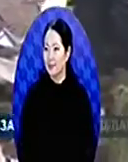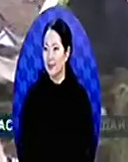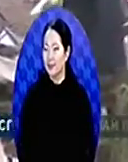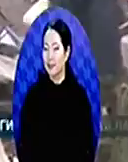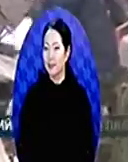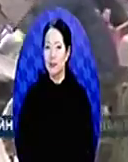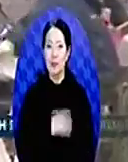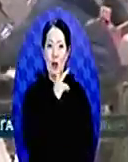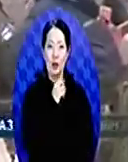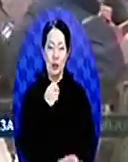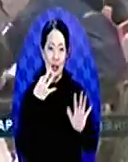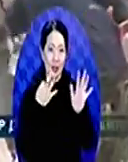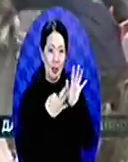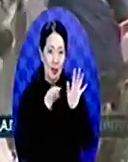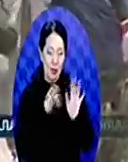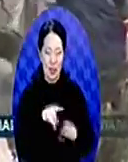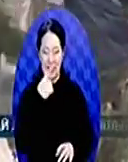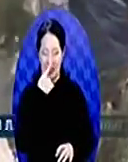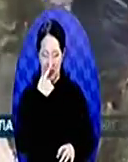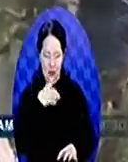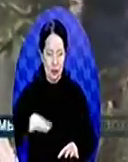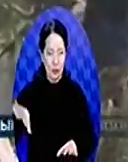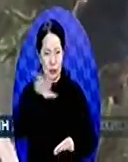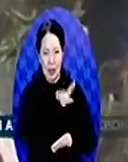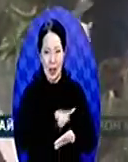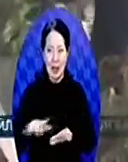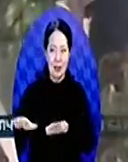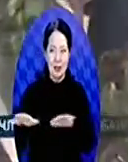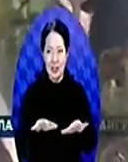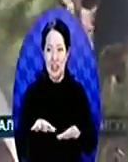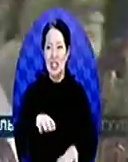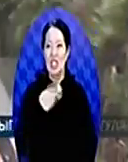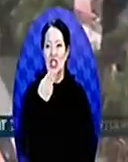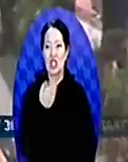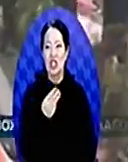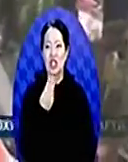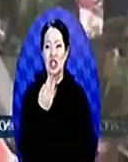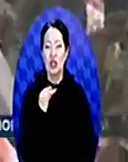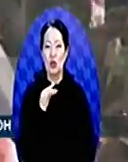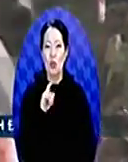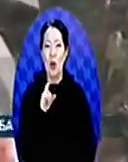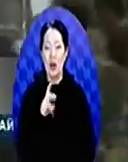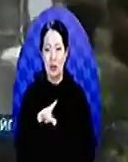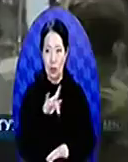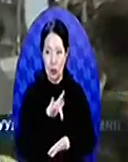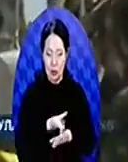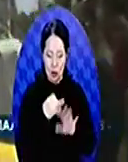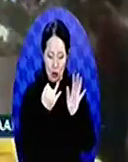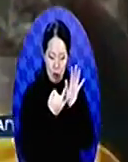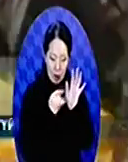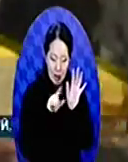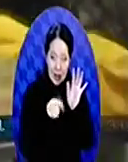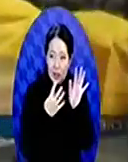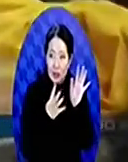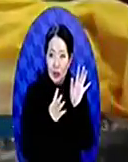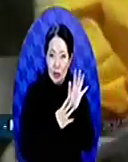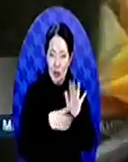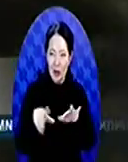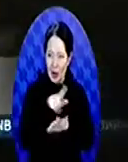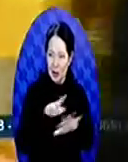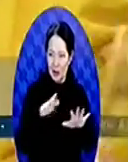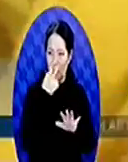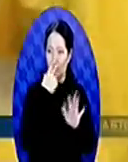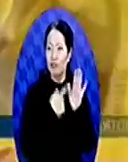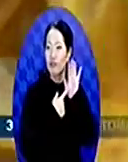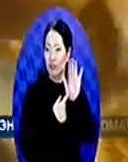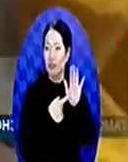2008 онд Хятадын Сичуан хотод газар хөдлөхөд хот даяараа ийм үйл явдал болж байжээ. Тухайн үед 7.9 баллын хүчтэй газар хөдлөлт болсон